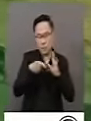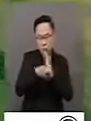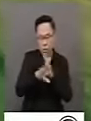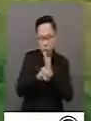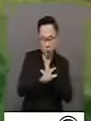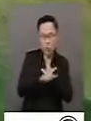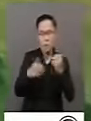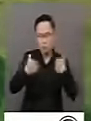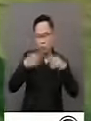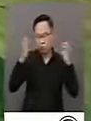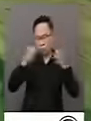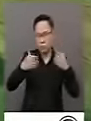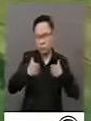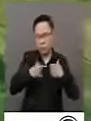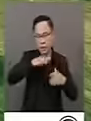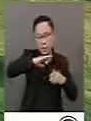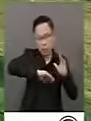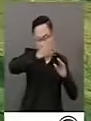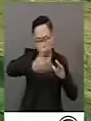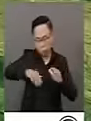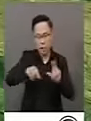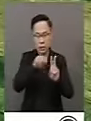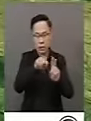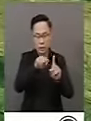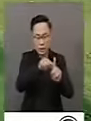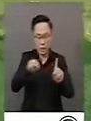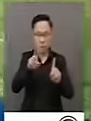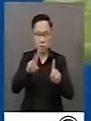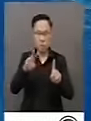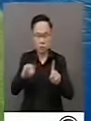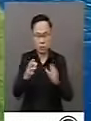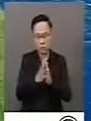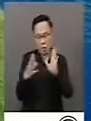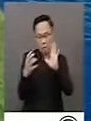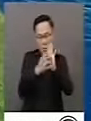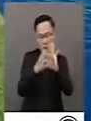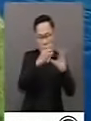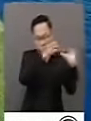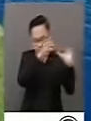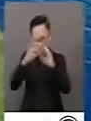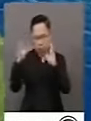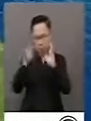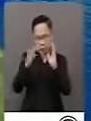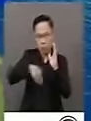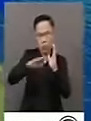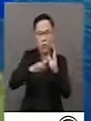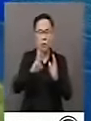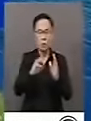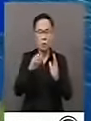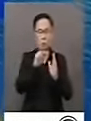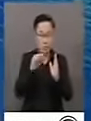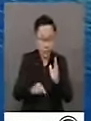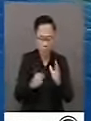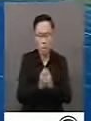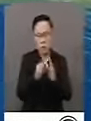ชลบุรียังมีฝนอยู่นะครับทะเลมีคลื่นสูง 1-2มตภาคกลางมีเมฆมากกับฝนฟ้าคะนองร้อยละ 60ของพื้นที่